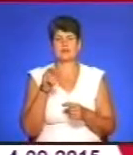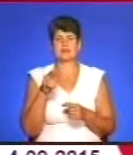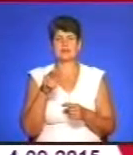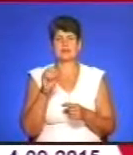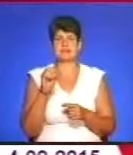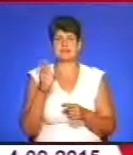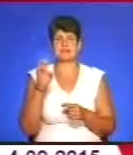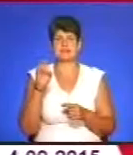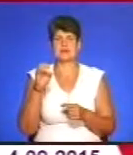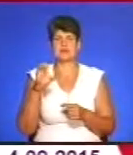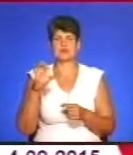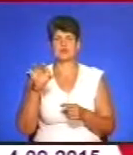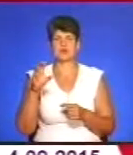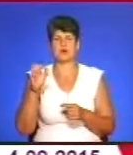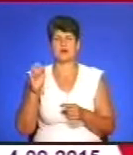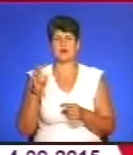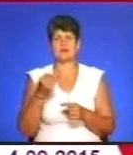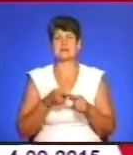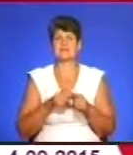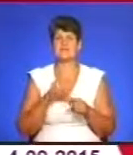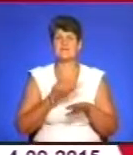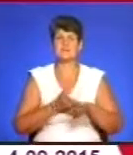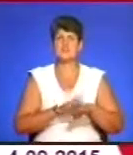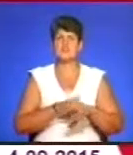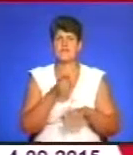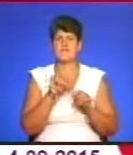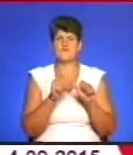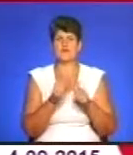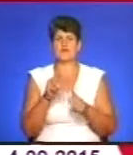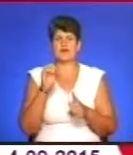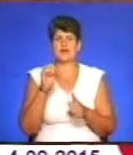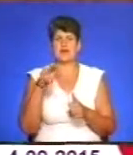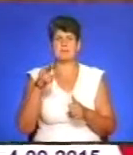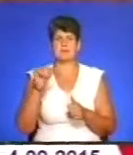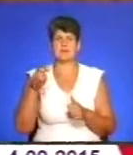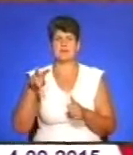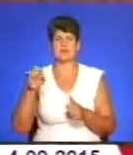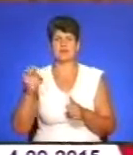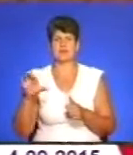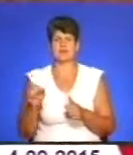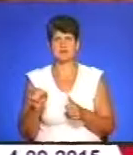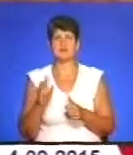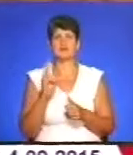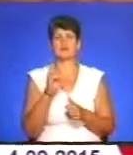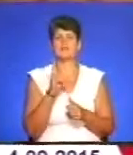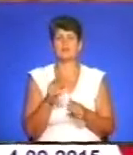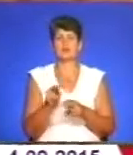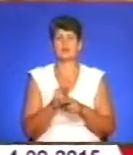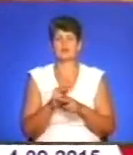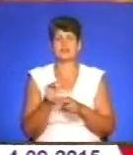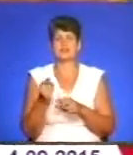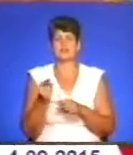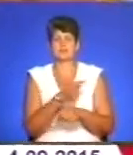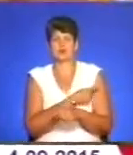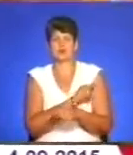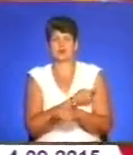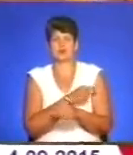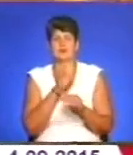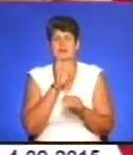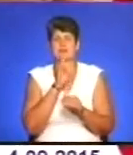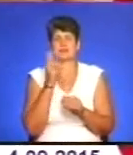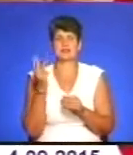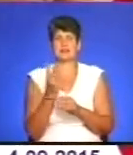леноксогасто. Це тяжка форма епілепсії, яка контролюється медикаментозно дуже важко. У квітні Стефочку лікували тернопільські медики. Крихітка